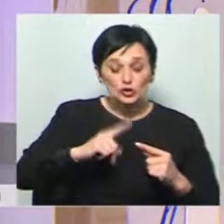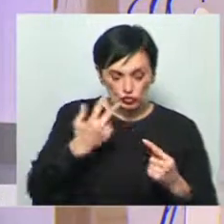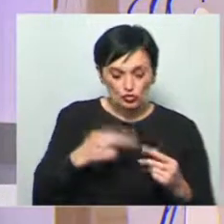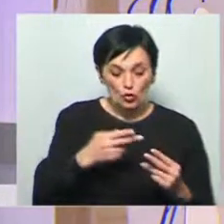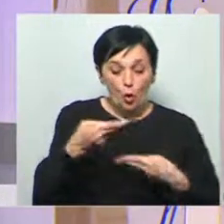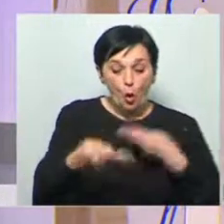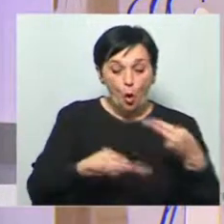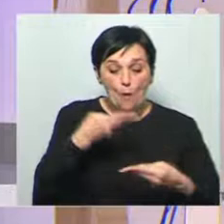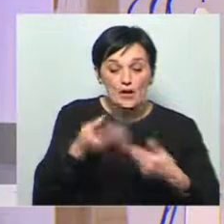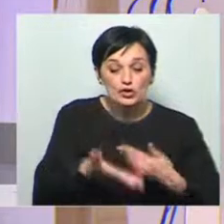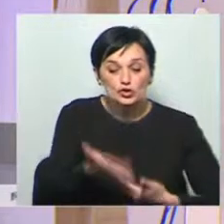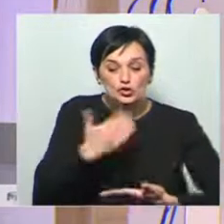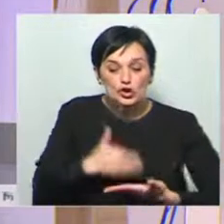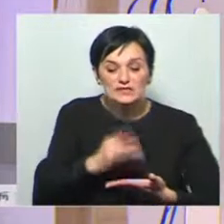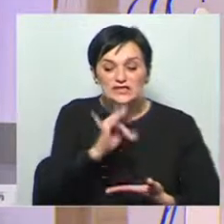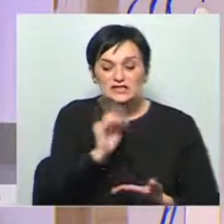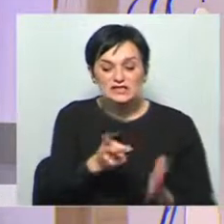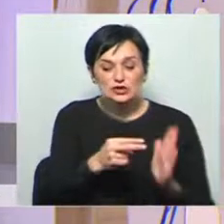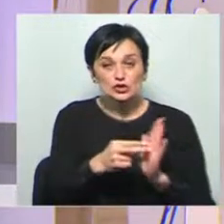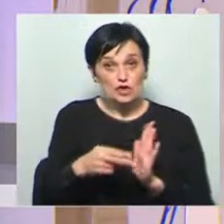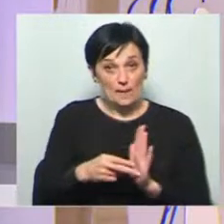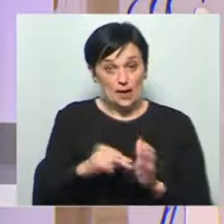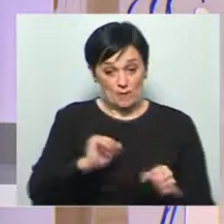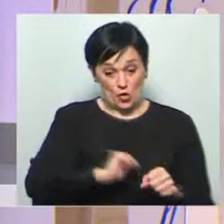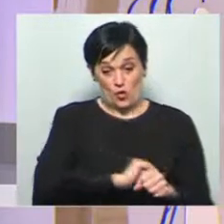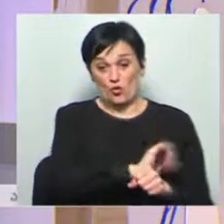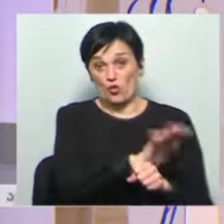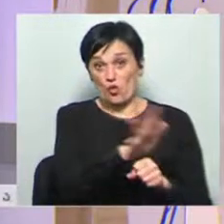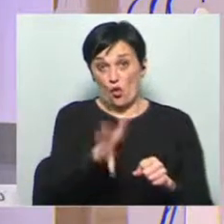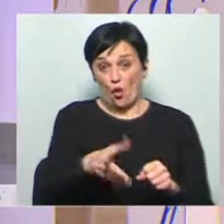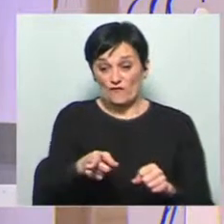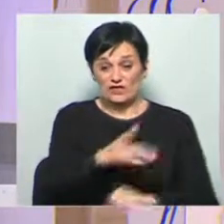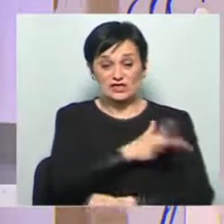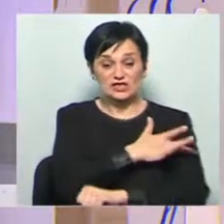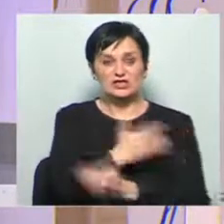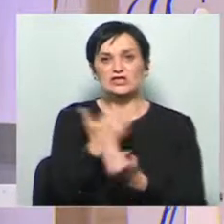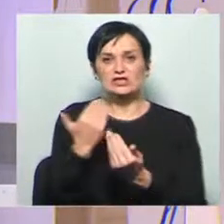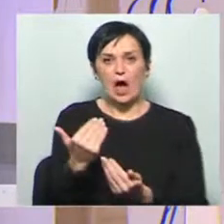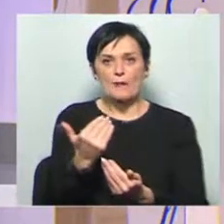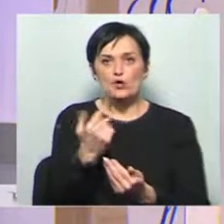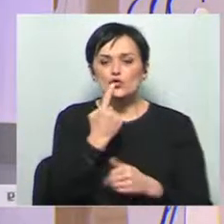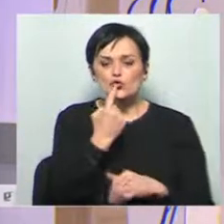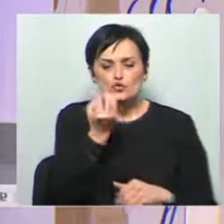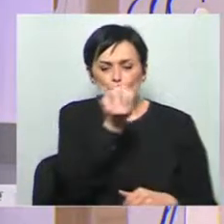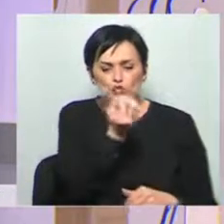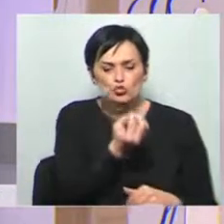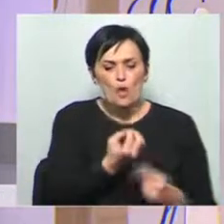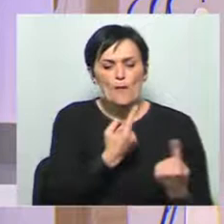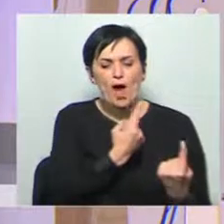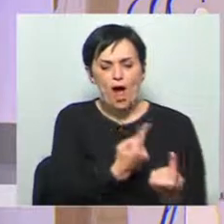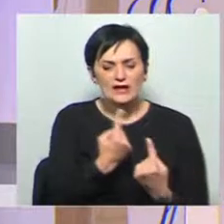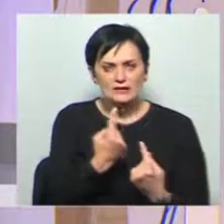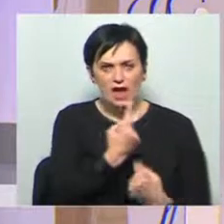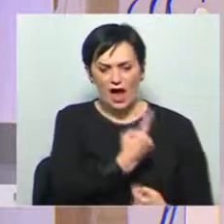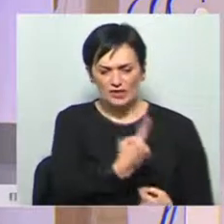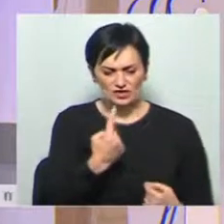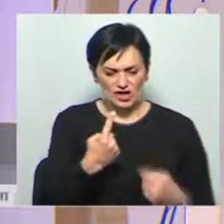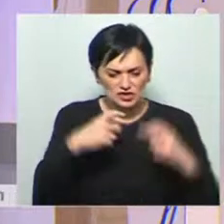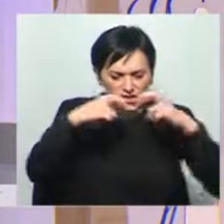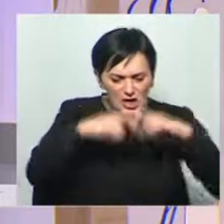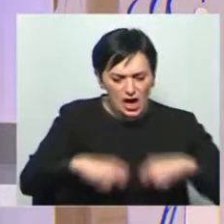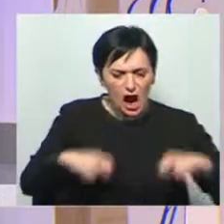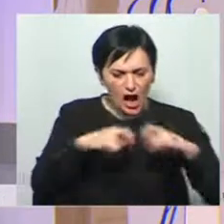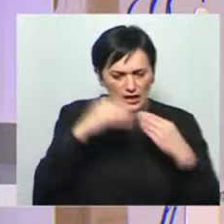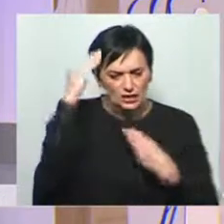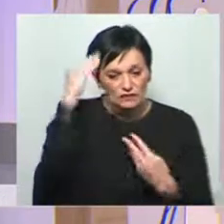პერიოდში რისკების შეფასებისას. თუმცა COVID-19-ის დამსახურებით თრომბოზი გახდა ერთ-ერთი ყველაზე განხილვადი საგანი. ახლა